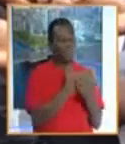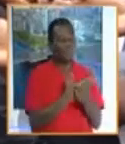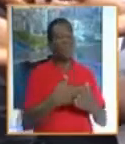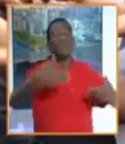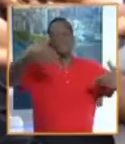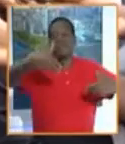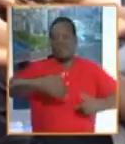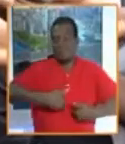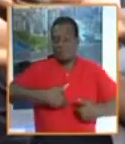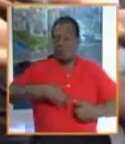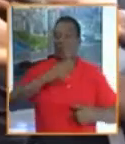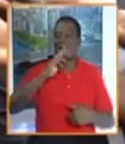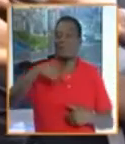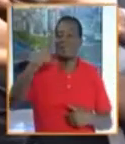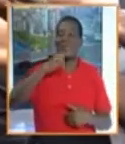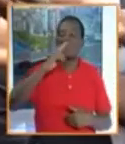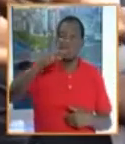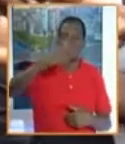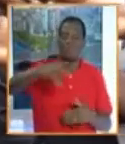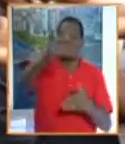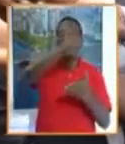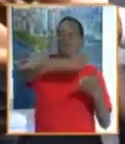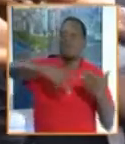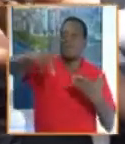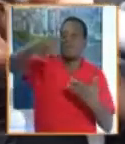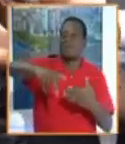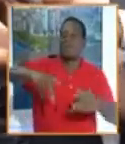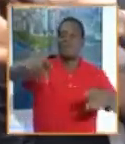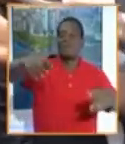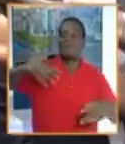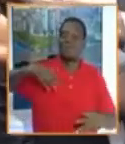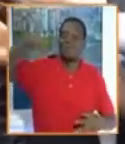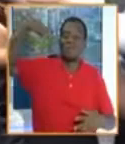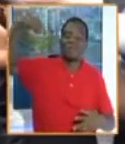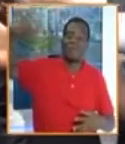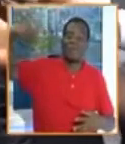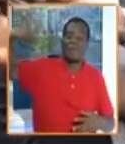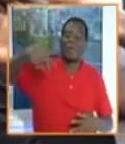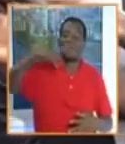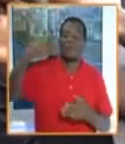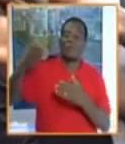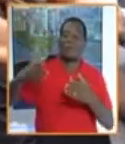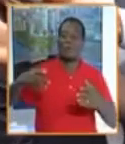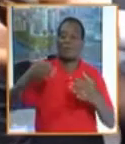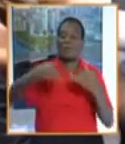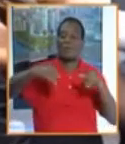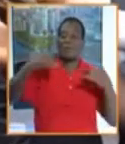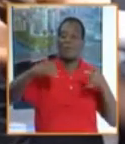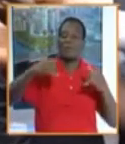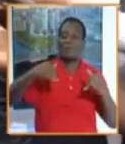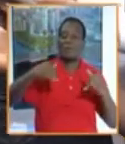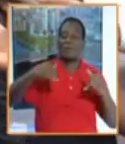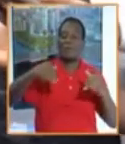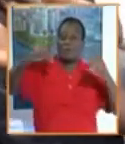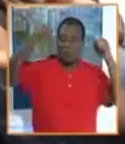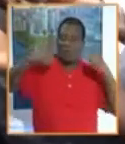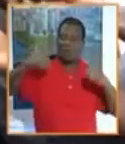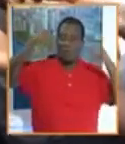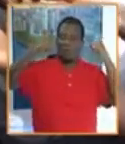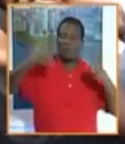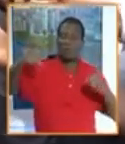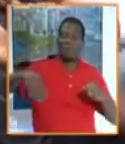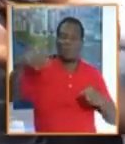jeunes qui seront l'apathie volontaire dc je devrais saisi